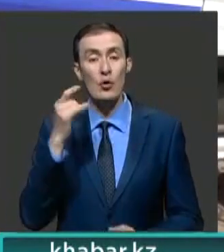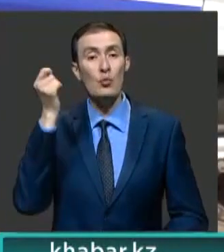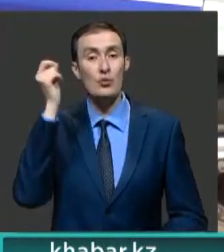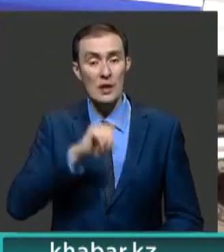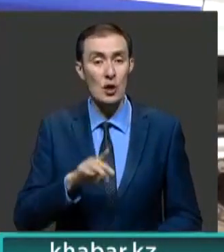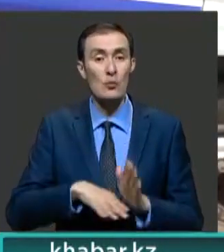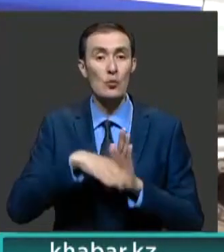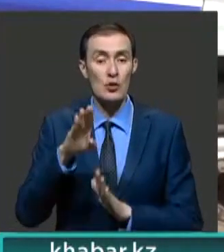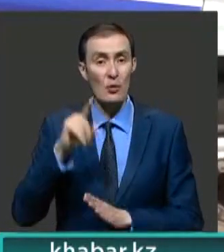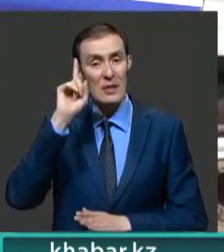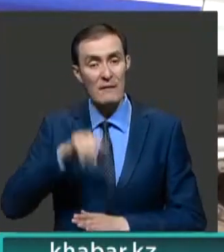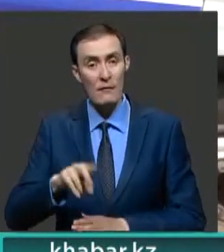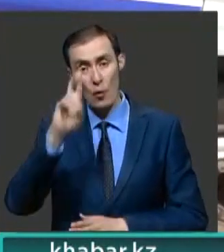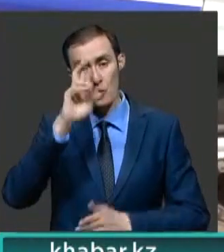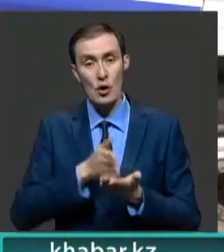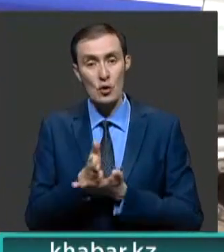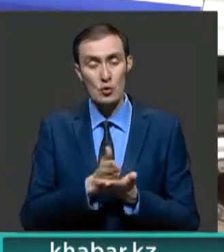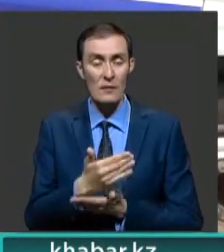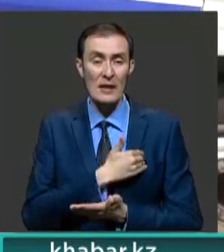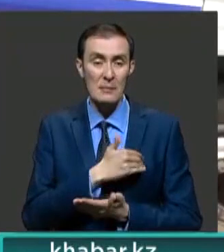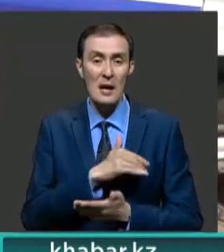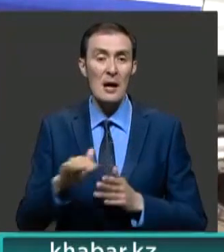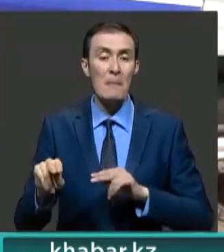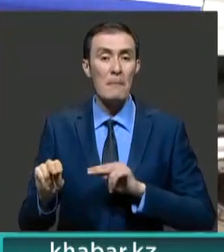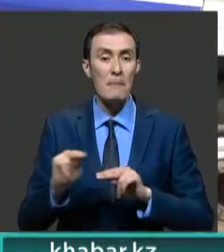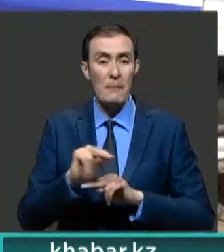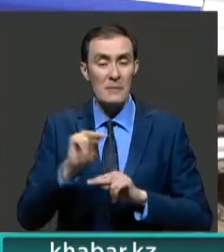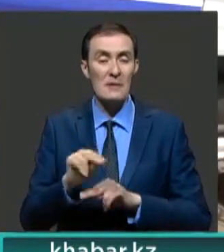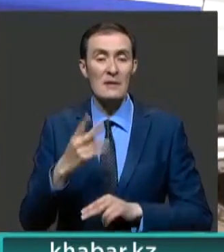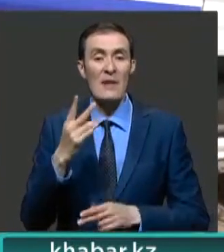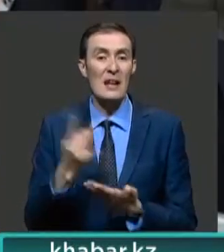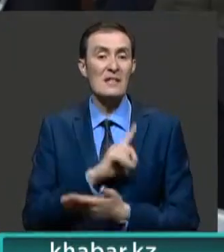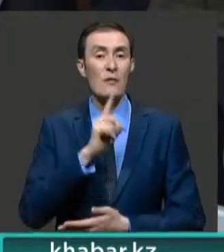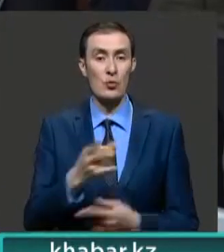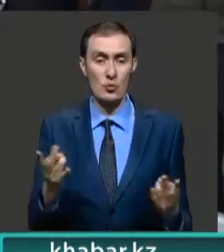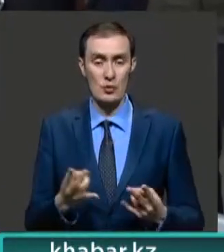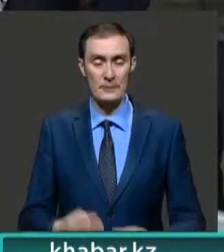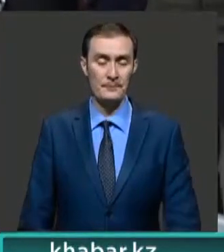узнали. Для улучшения навыков госслужащих хотелось бы проводить такой семинар 2 раза в год.